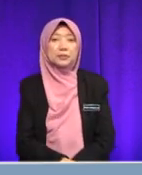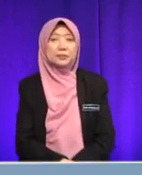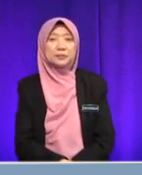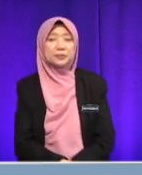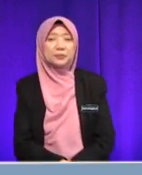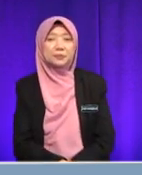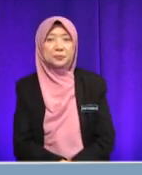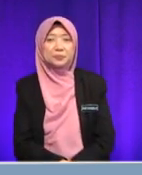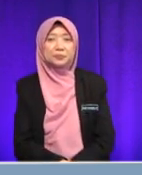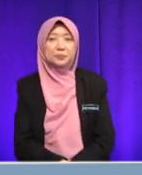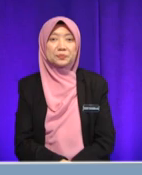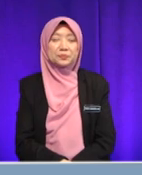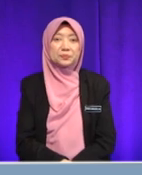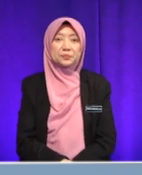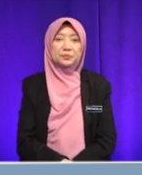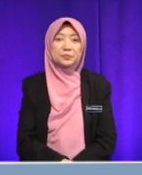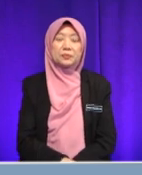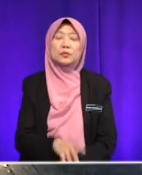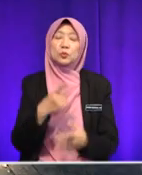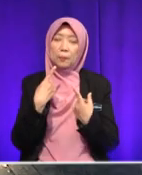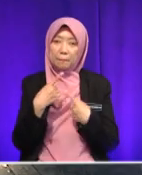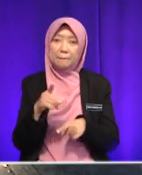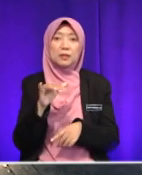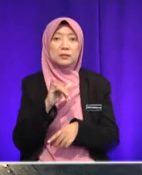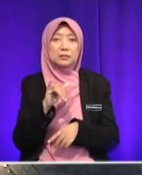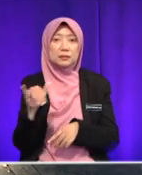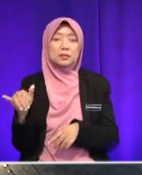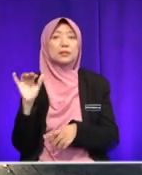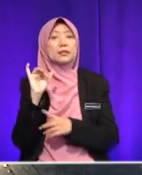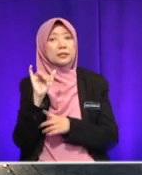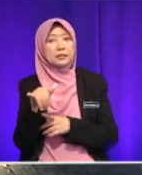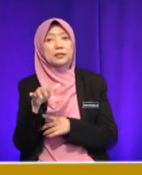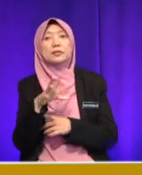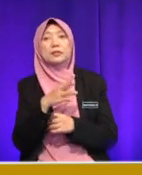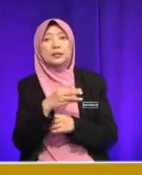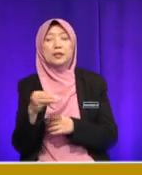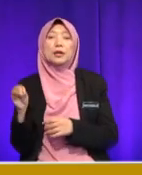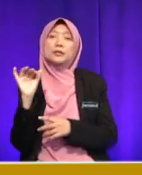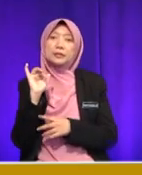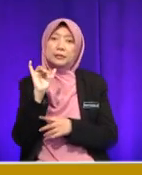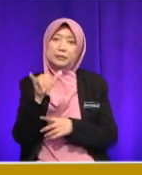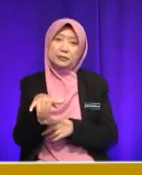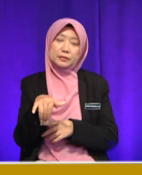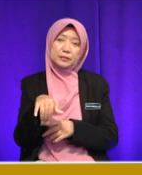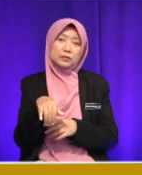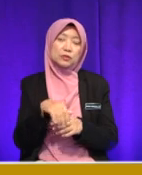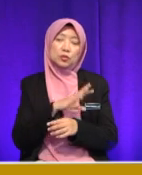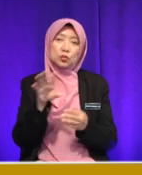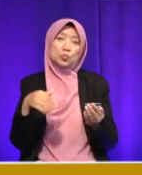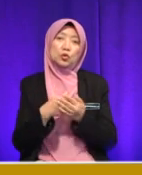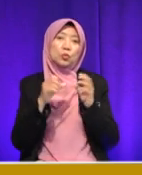Divinish anggup. Ya, okey, baik. Jawapannya adalah ya dan ya. Jadi semua boleh